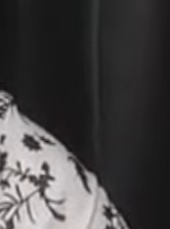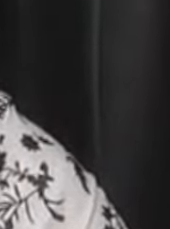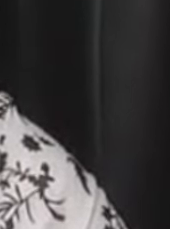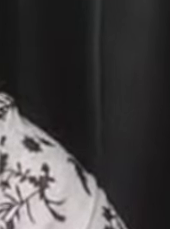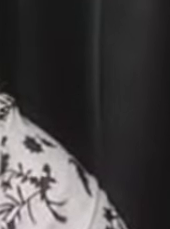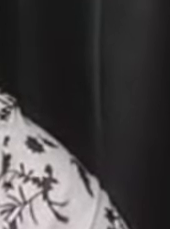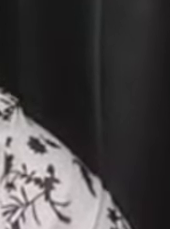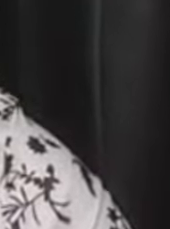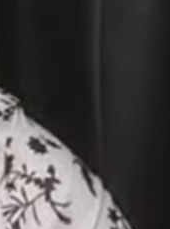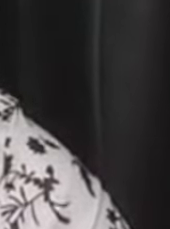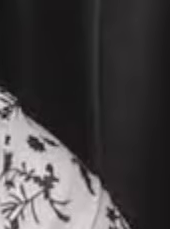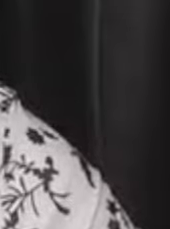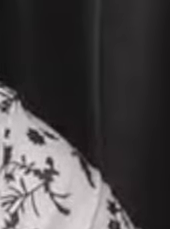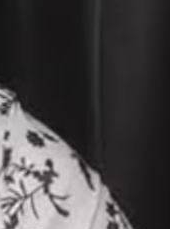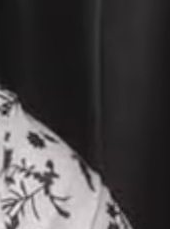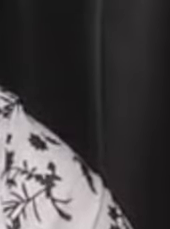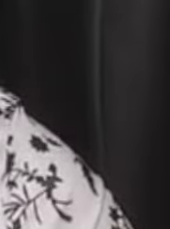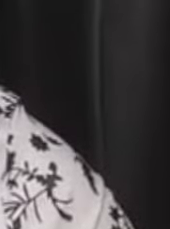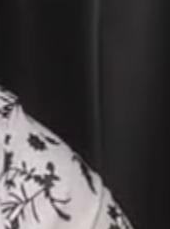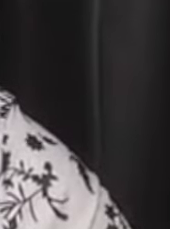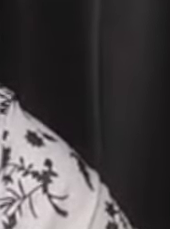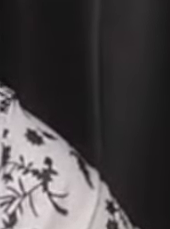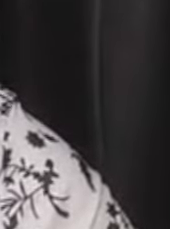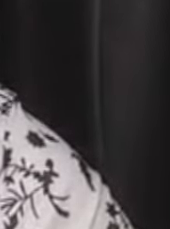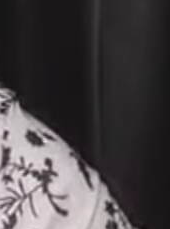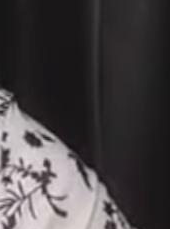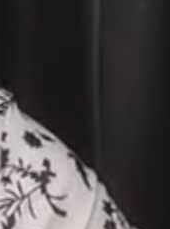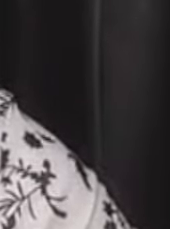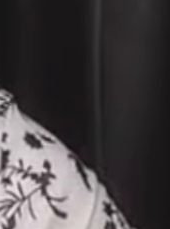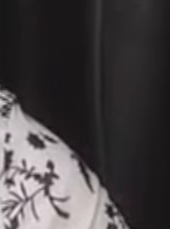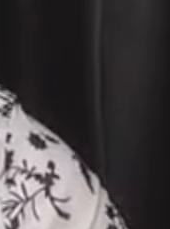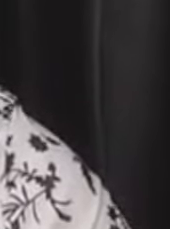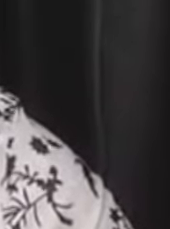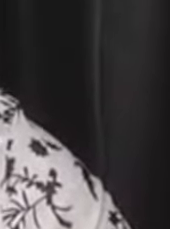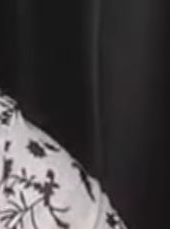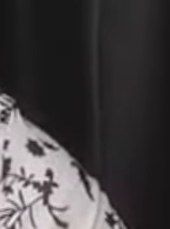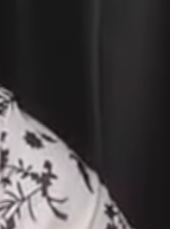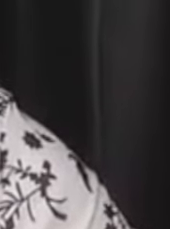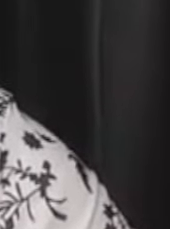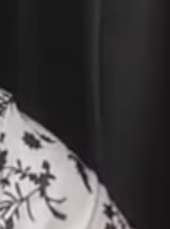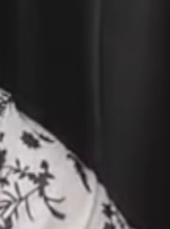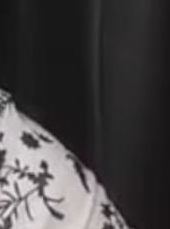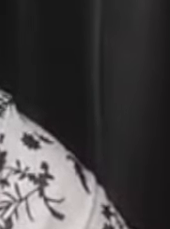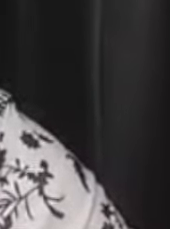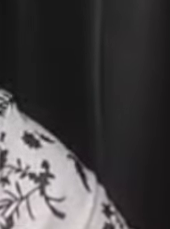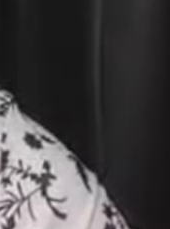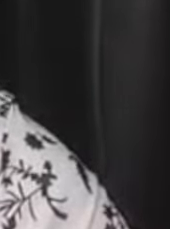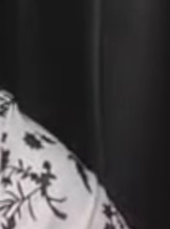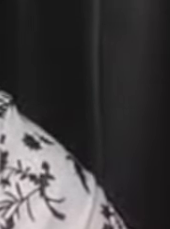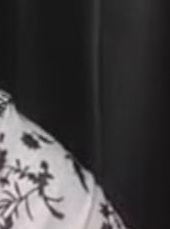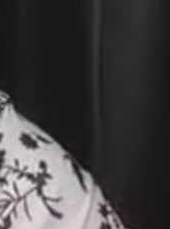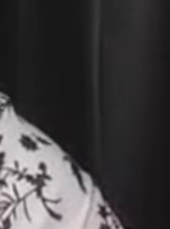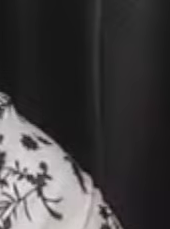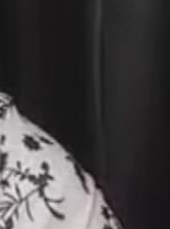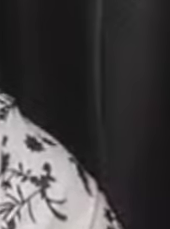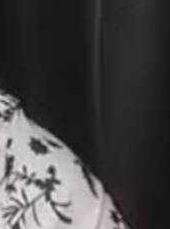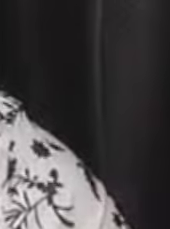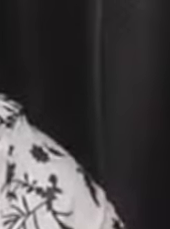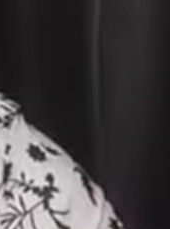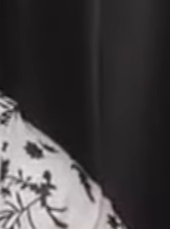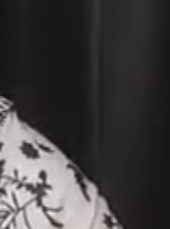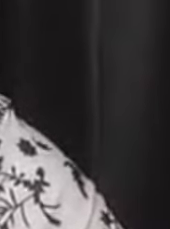ทำหน้าที่ของศาลนะคะซึ่งไอซ์เนี่ยบอกว่าเพียงแค่ศาลไม่ปอดแหกนะคะกล้าเปิดคอมเมนต์ในส่วน